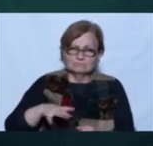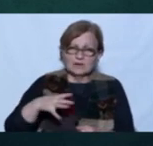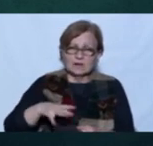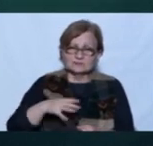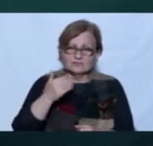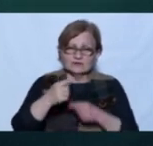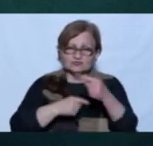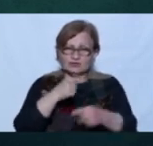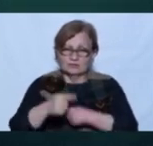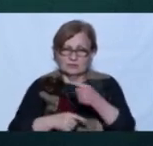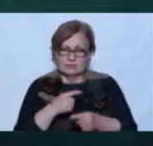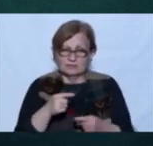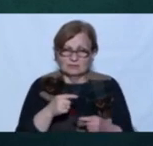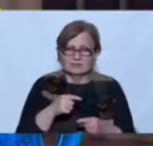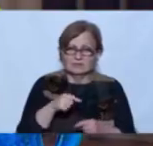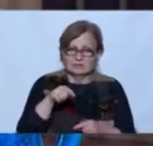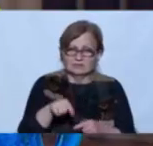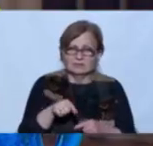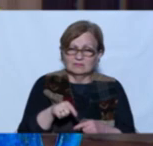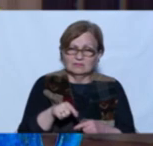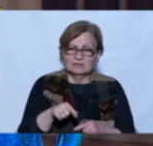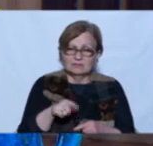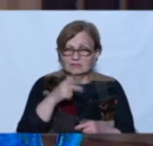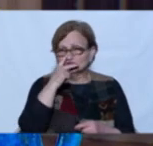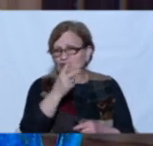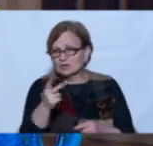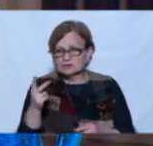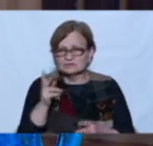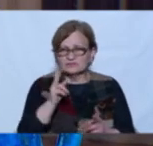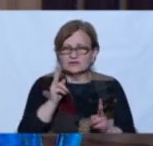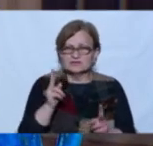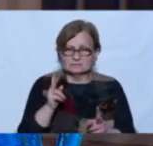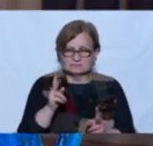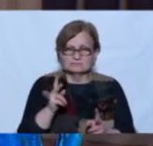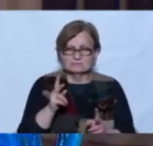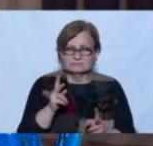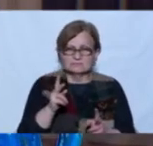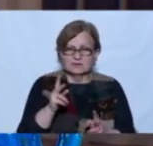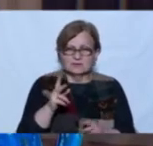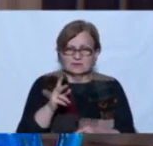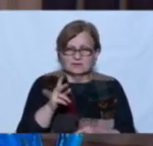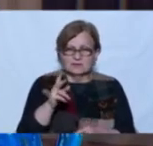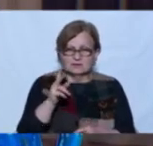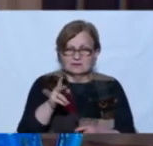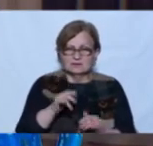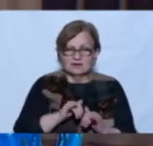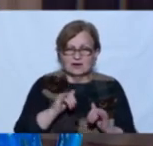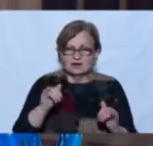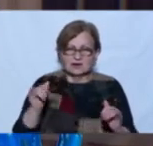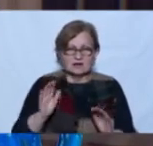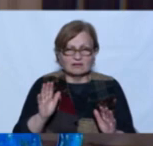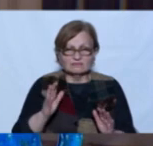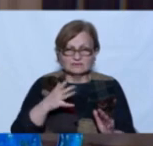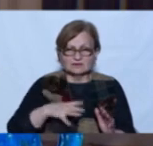ქართველთა, ისე იგი ამ მაგალითის შემდეგ, ხო, შეხედეთ ადამიანებს, ვინც არ განვითარდა მშობლიურ